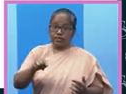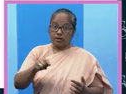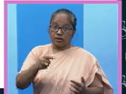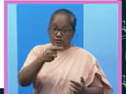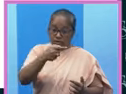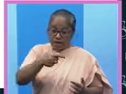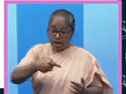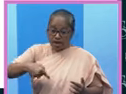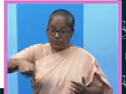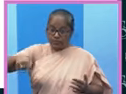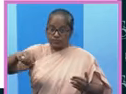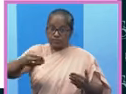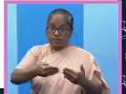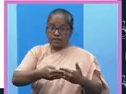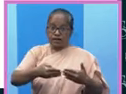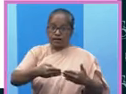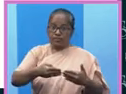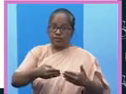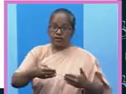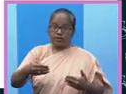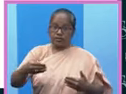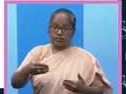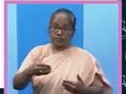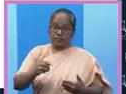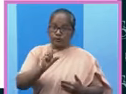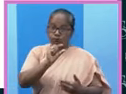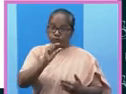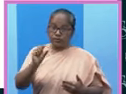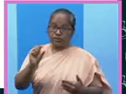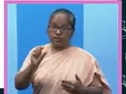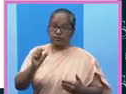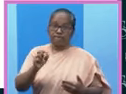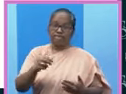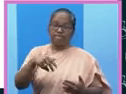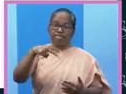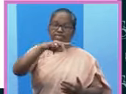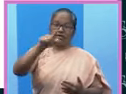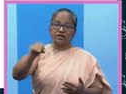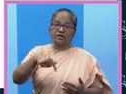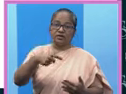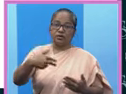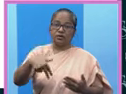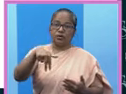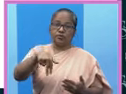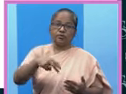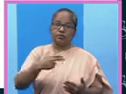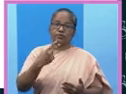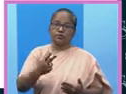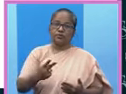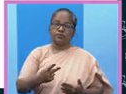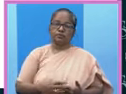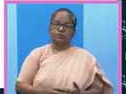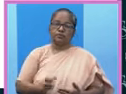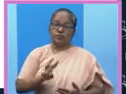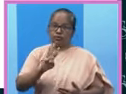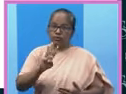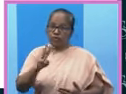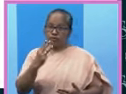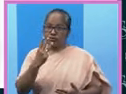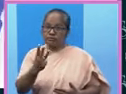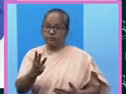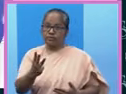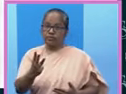இதில் அடைபடக்கூடிய இந்த பகுதிக்கு பேர் தான், இந்த துண்டிற்கு பேர் தான் வட்ட கோண பகுதி. சரிங்களா மாணவர்களே? இப்போ